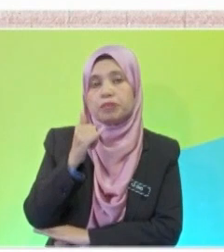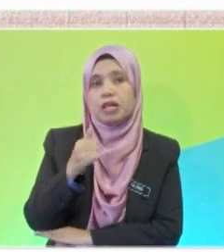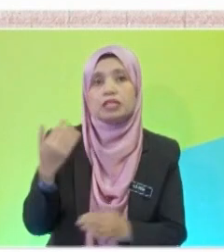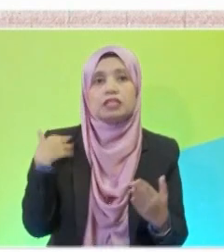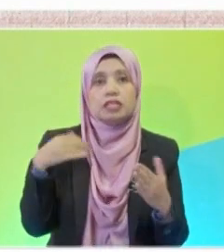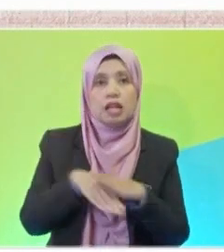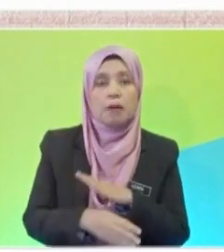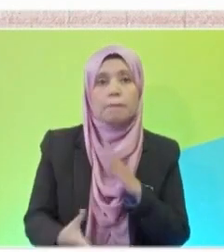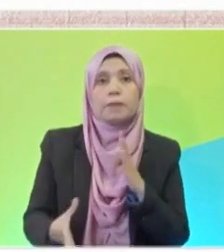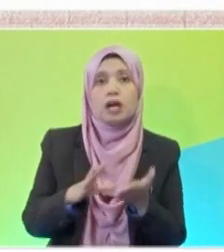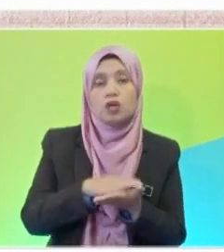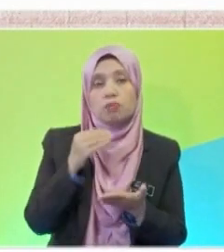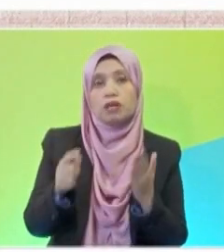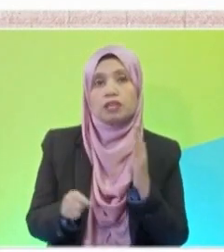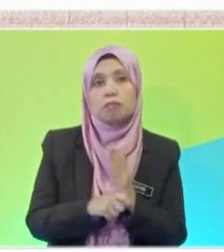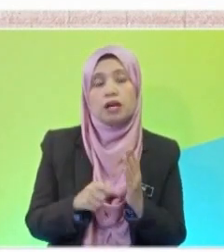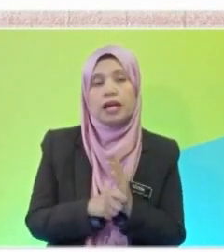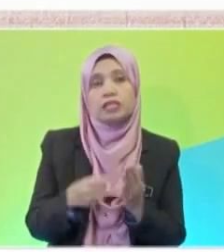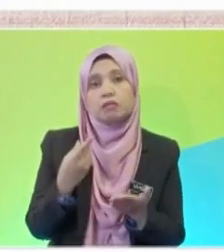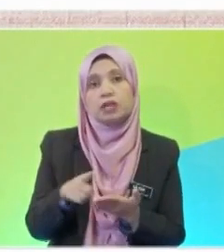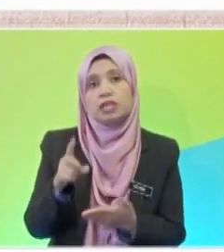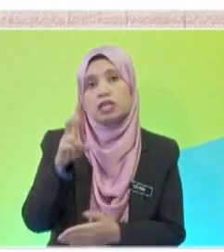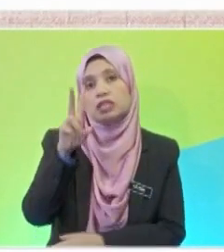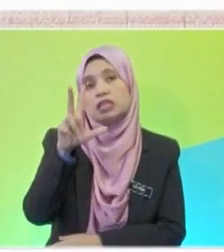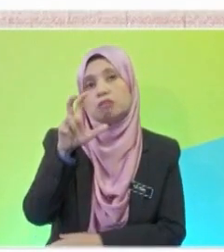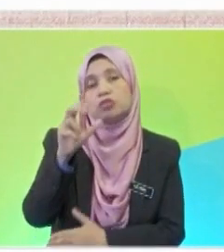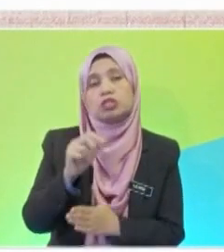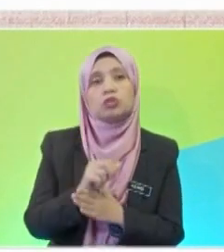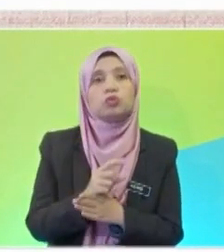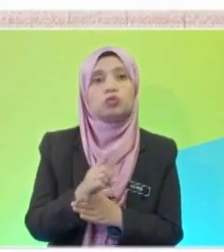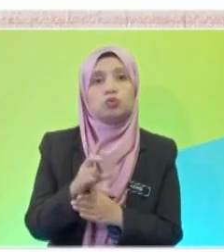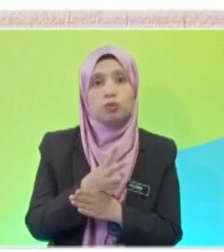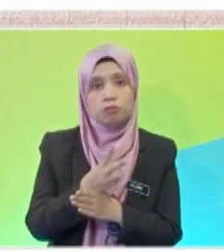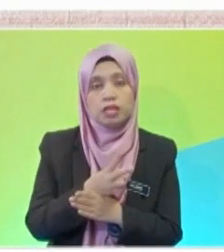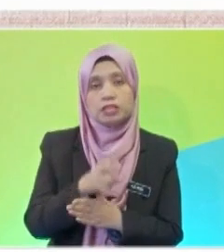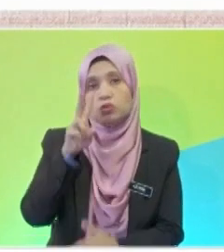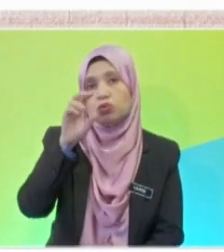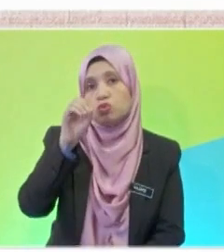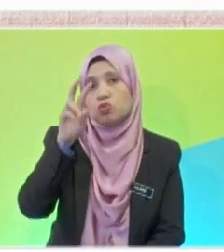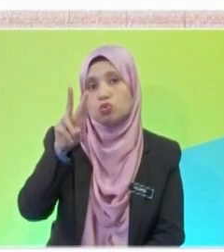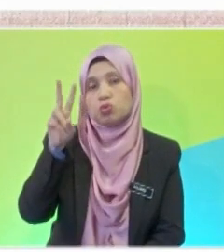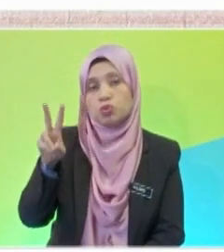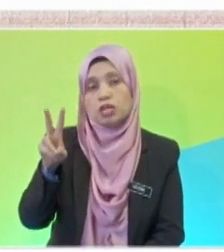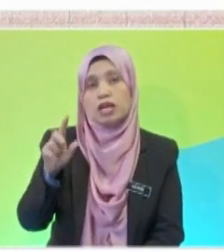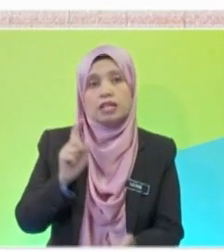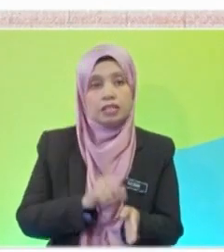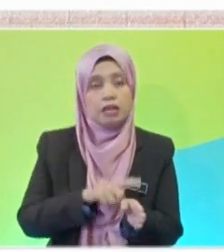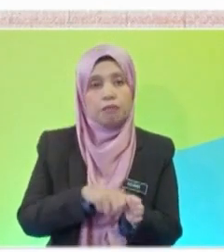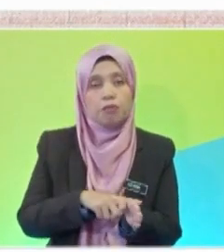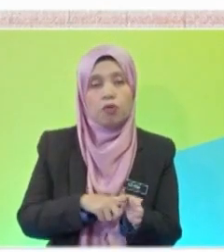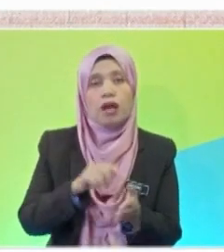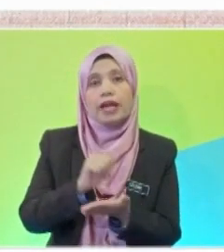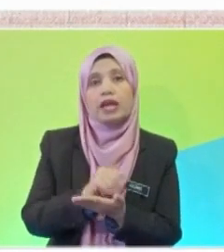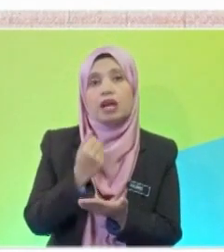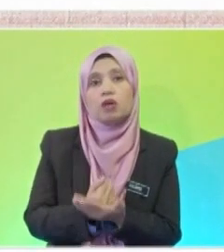Dia kata insurans ni dibayar sehingga 31 Julai 2022. Ha, kenapa pula? Awak lihat tempoh perakaunan kita sehingga